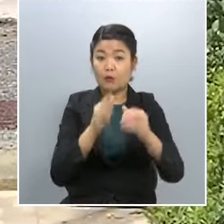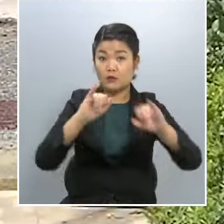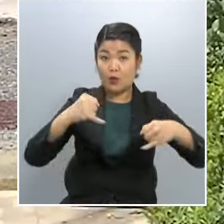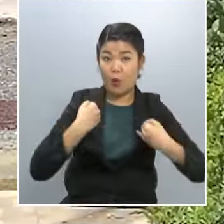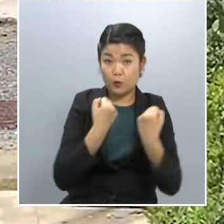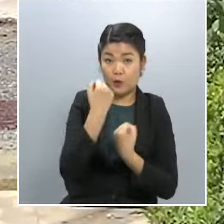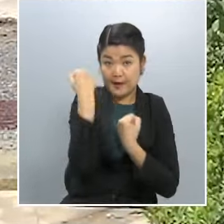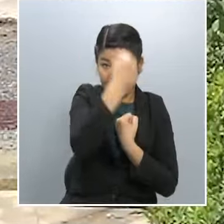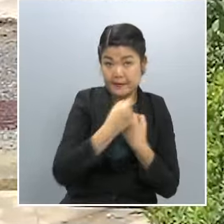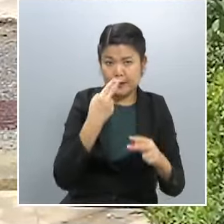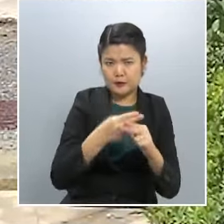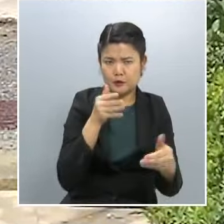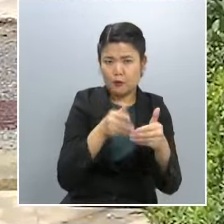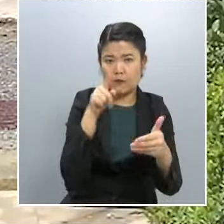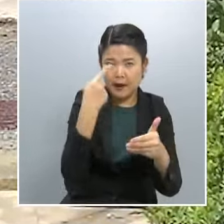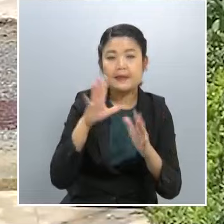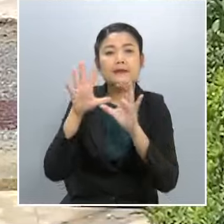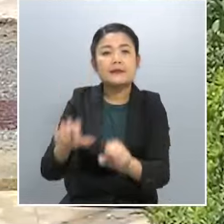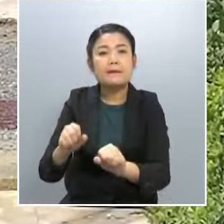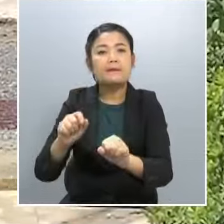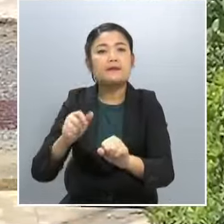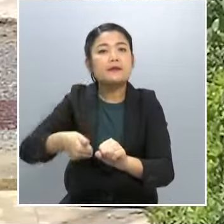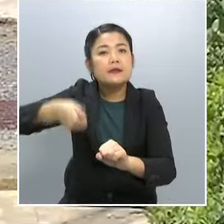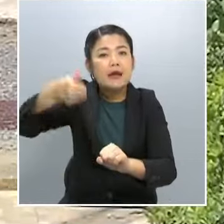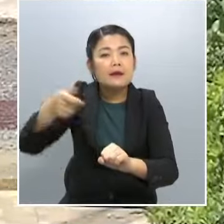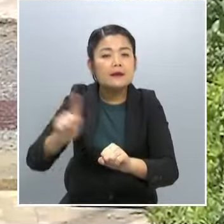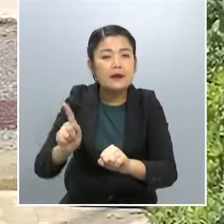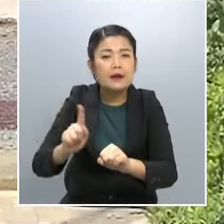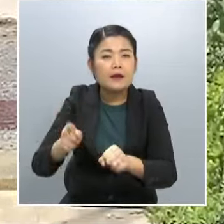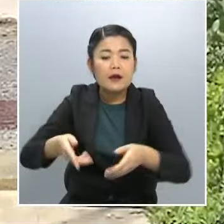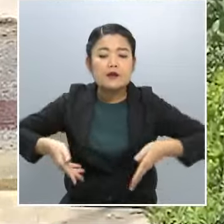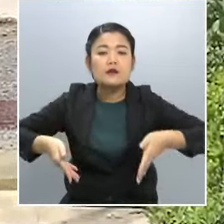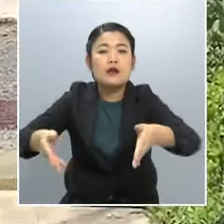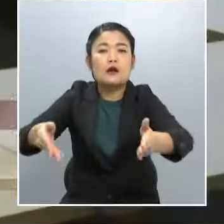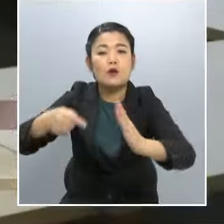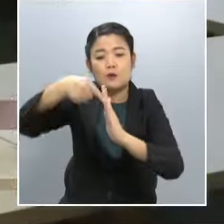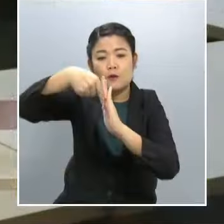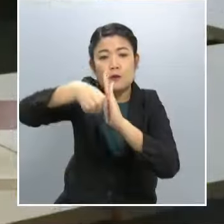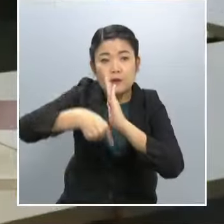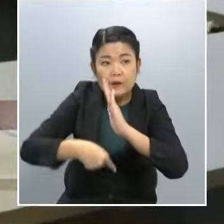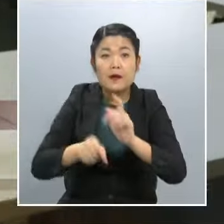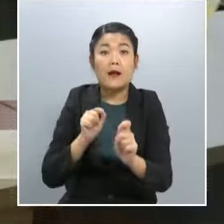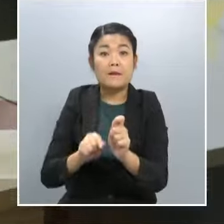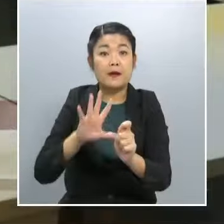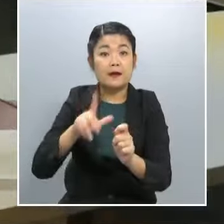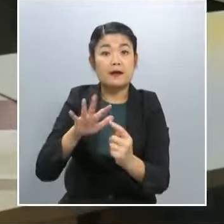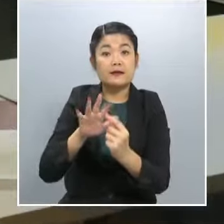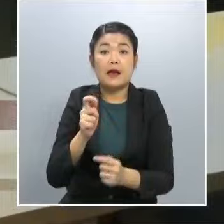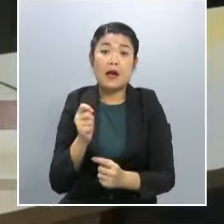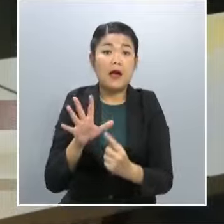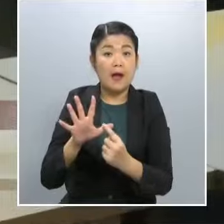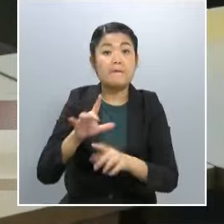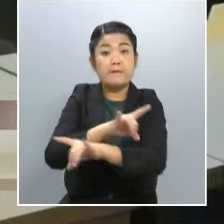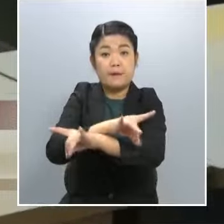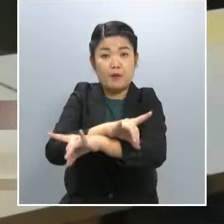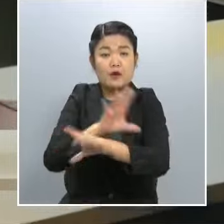จับและไปจับได้ที่ชะอำ ถนนเพชรเกษมกิโลเมตรที่86ขาขึ้นตำบลเขาใหญ่อำเภอชะอำจังหวัดเพชรบุรีค่ะจับ